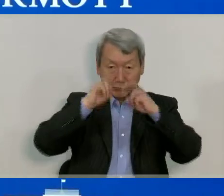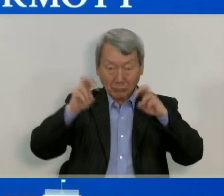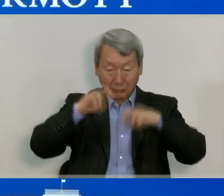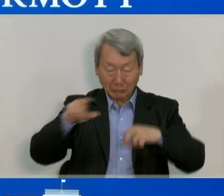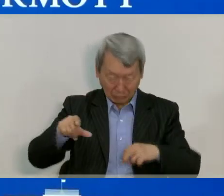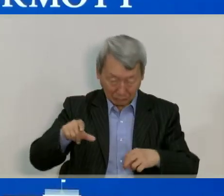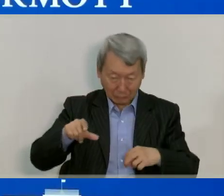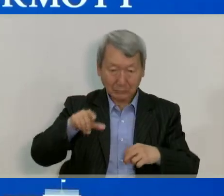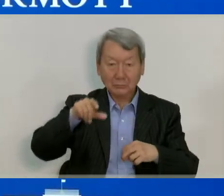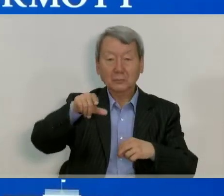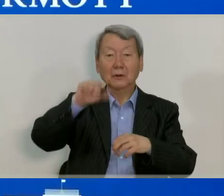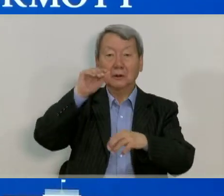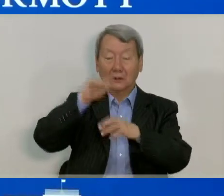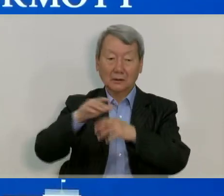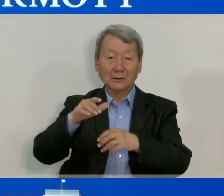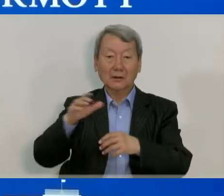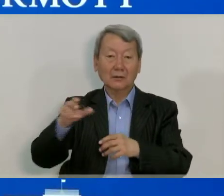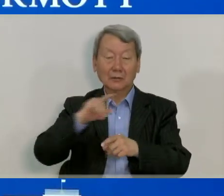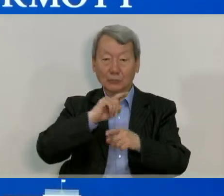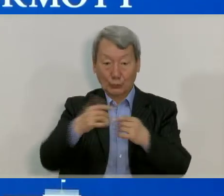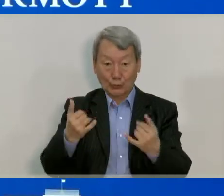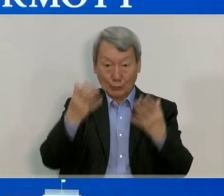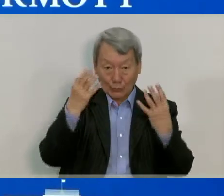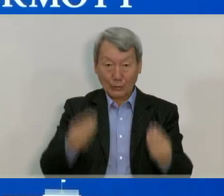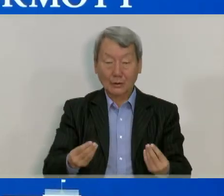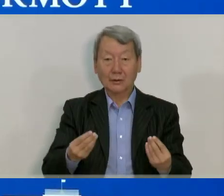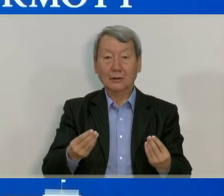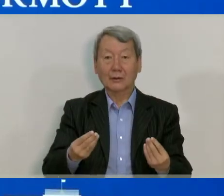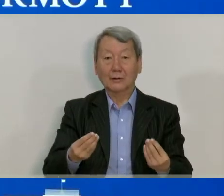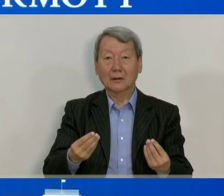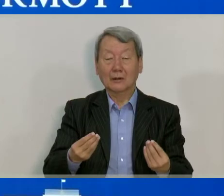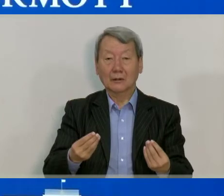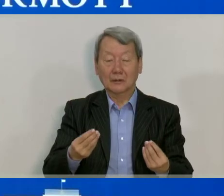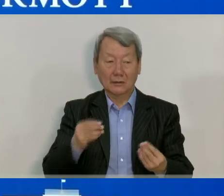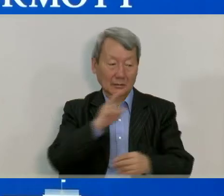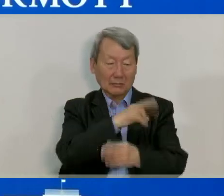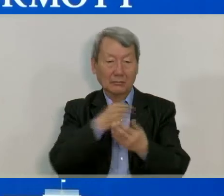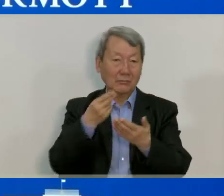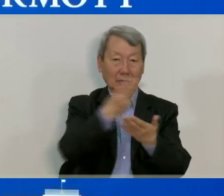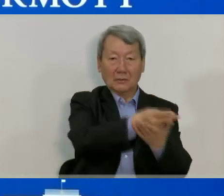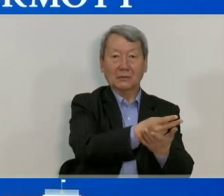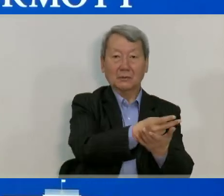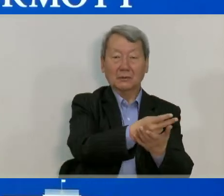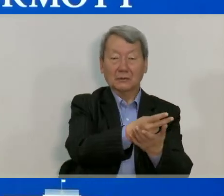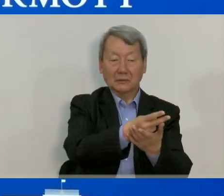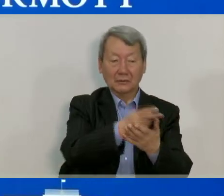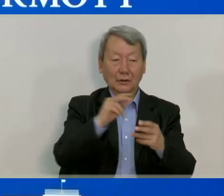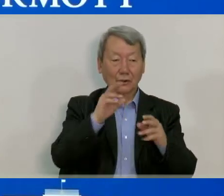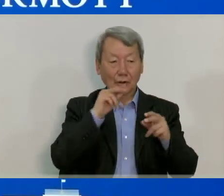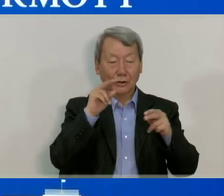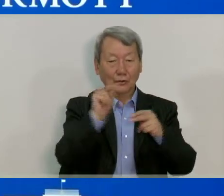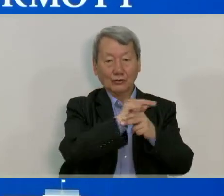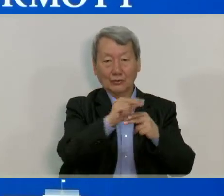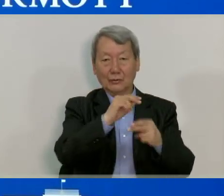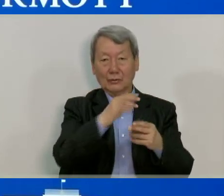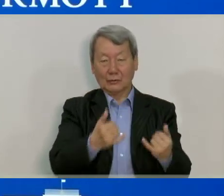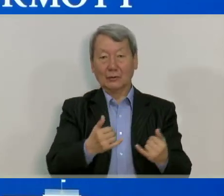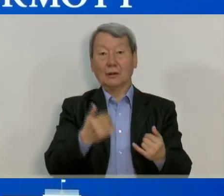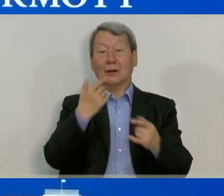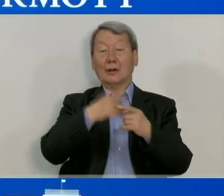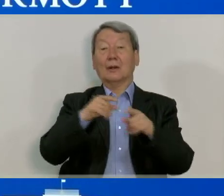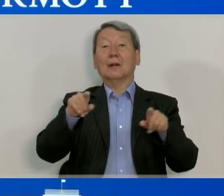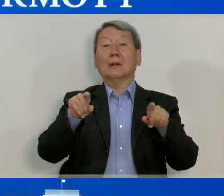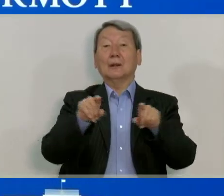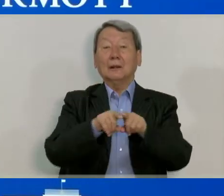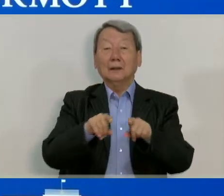жерден тастыктап алып келип туруп мына бүгүнкү күнү ооруканага жаткыздырып дарылоо процесси жүрүп атат. Ошол эле